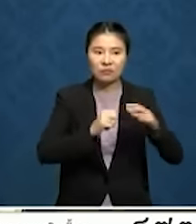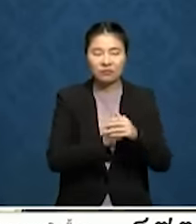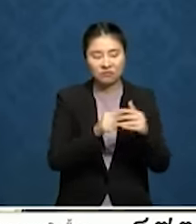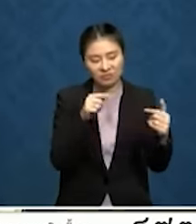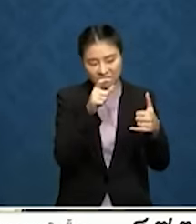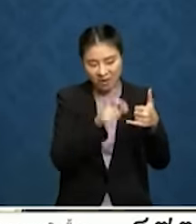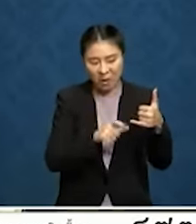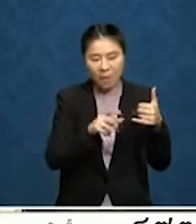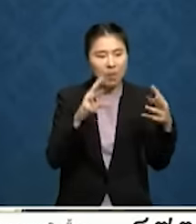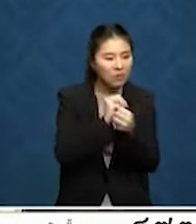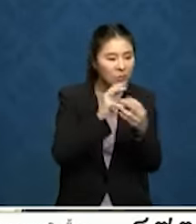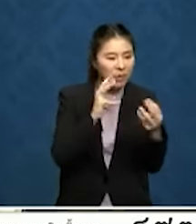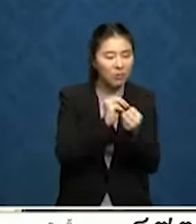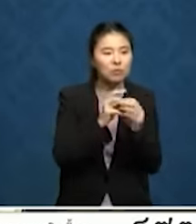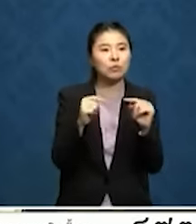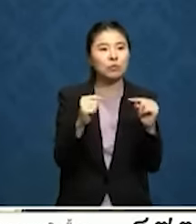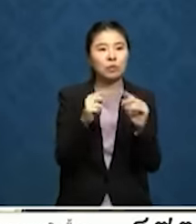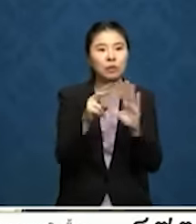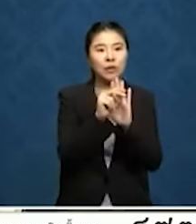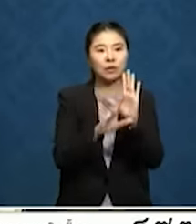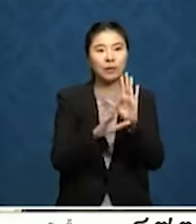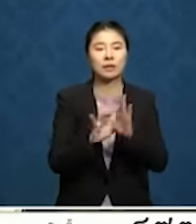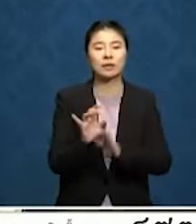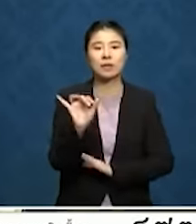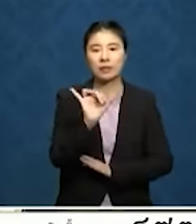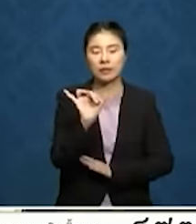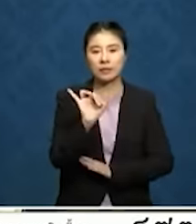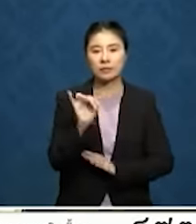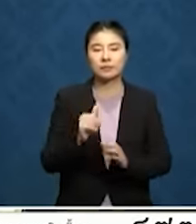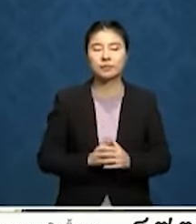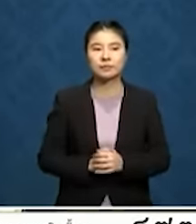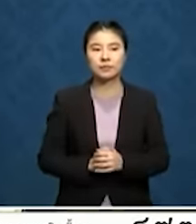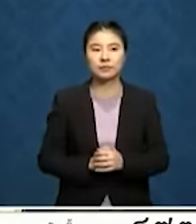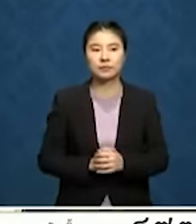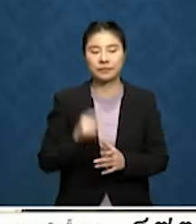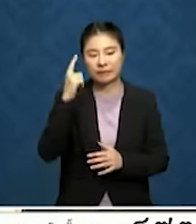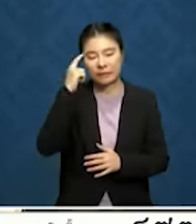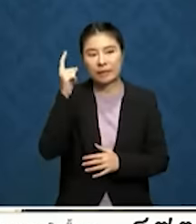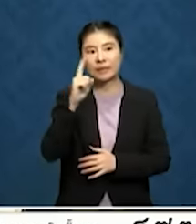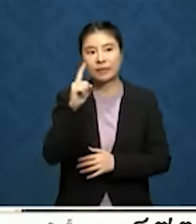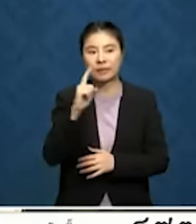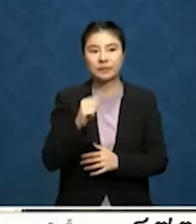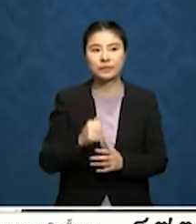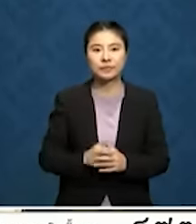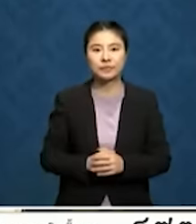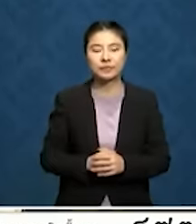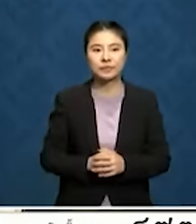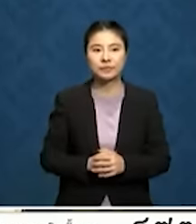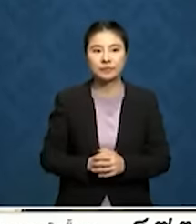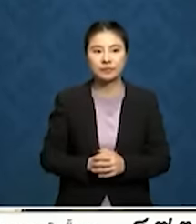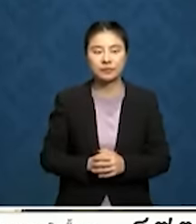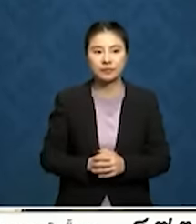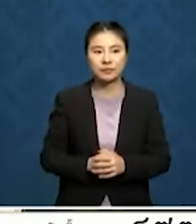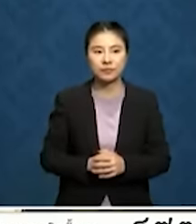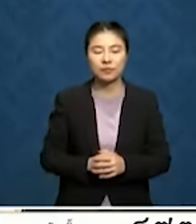ะสมของนโยบายของรัฐบาลเพราะยังไม่ถึงขั้นตอนเหล่านั้นแต่ผมคิดว่าเป็นเวทีครับที่วันนี้ในฐานะ